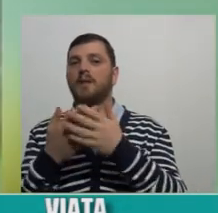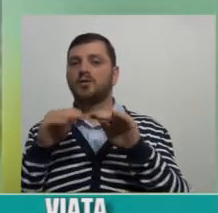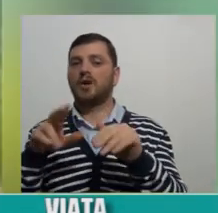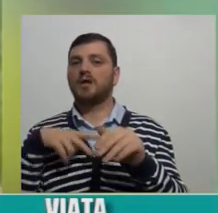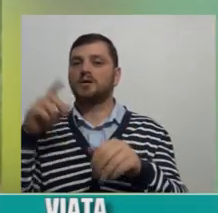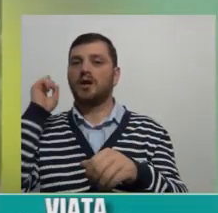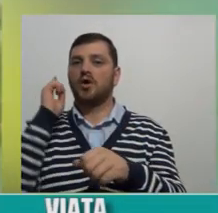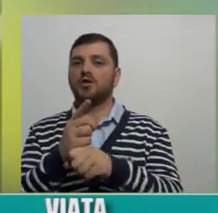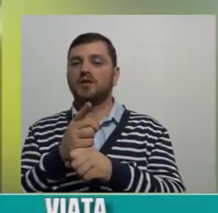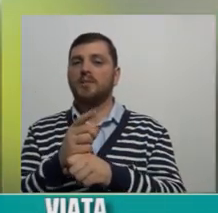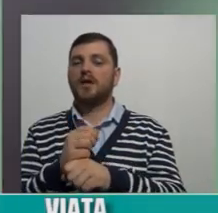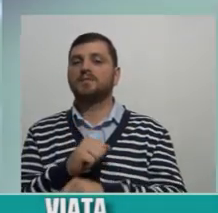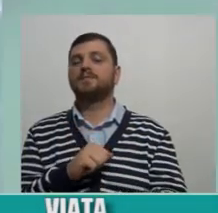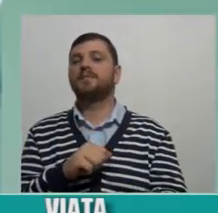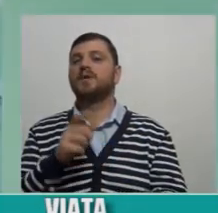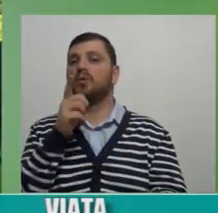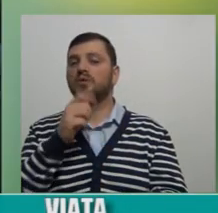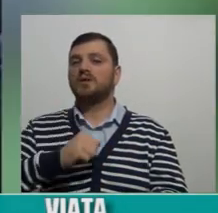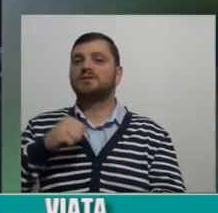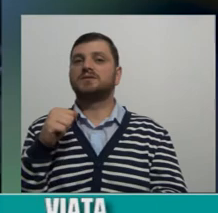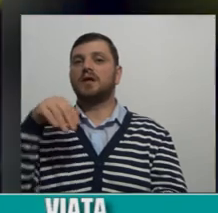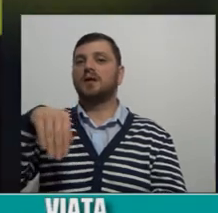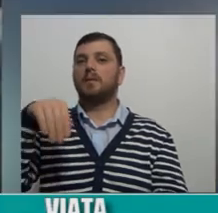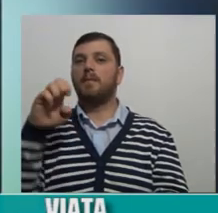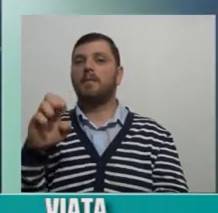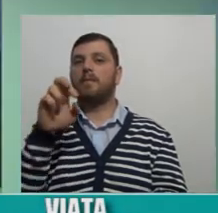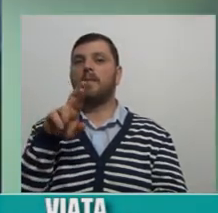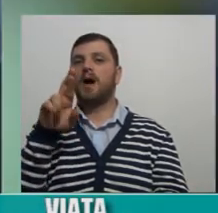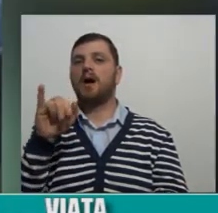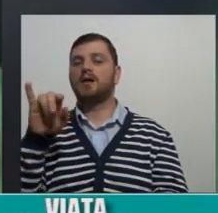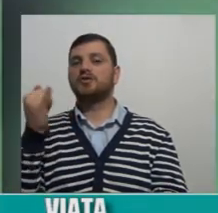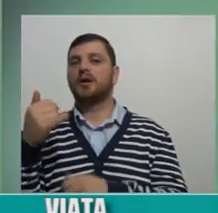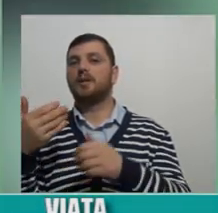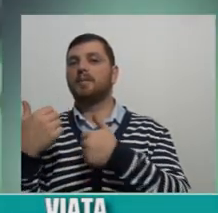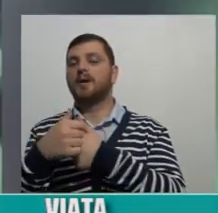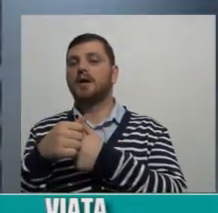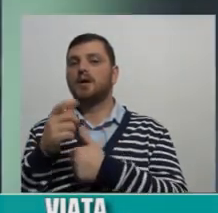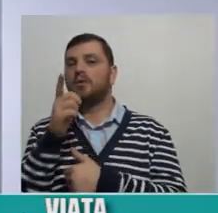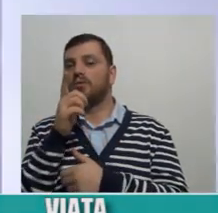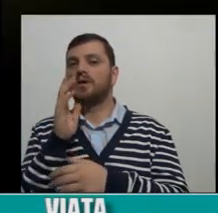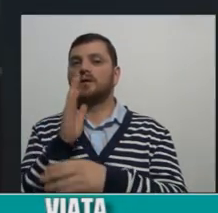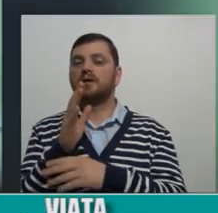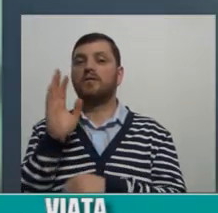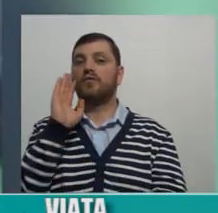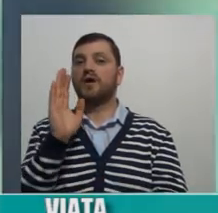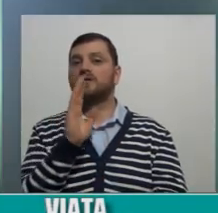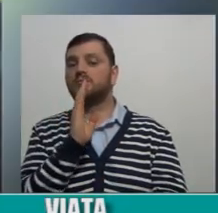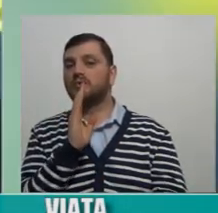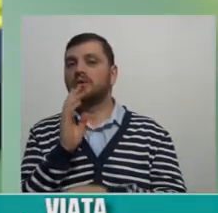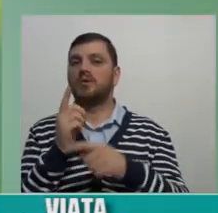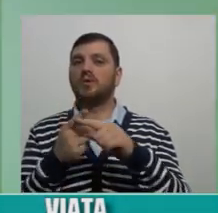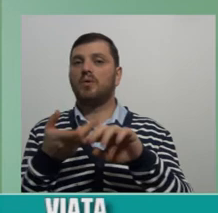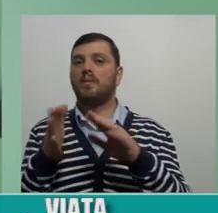De aceea a fost condamnat. Se afla în comuna Merișani alături de mai mulți prieteni și se întreținea în direct pe rețeaua